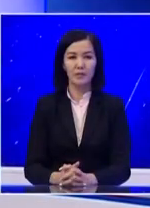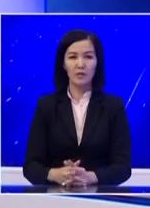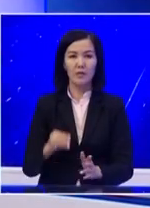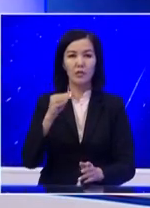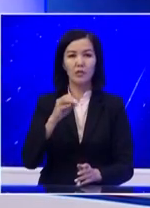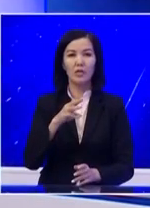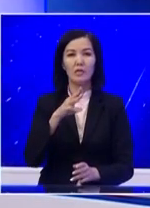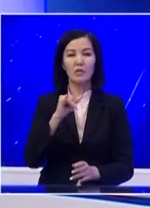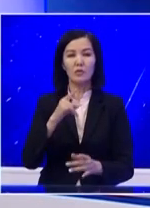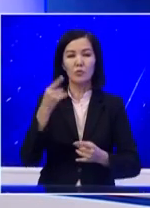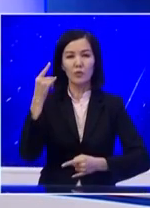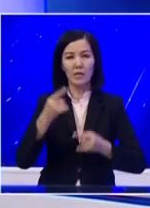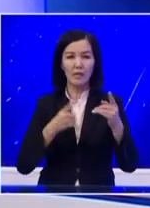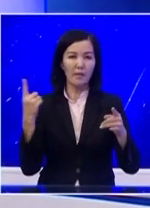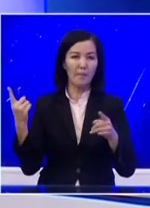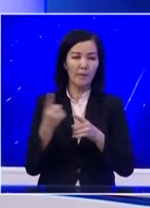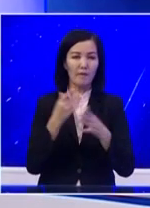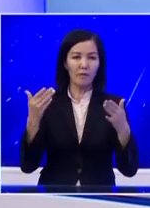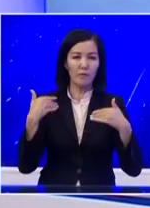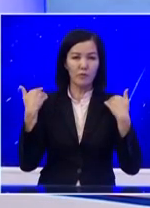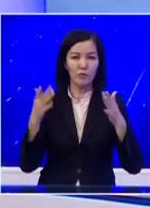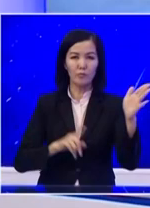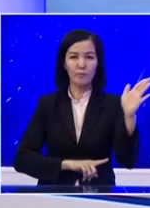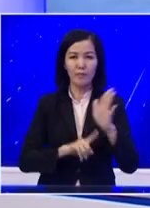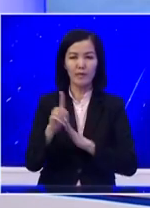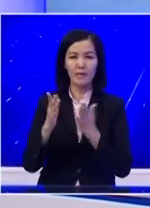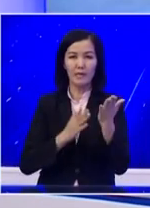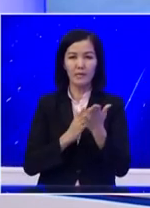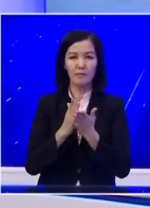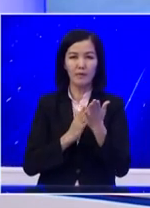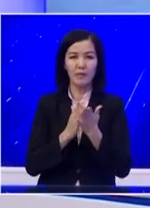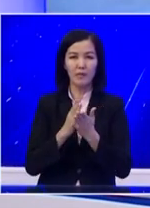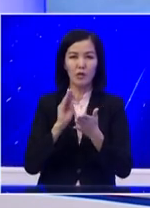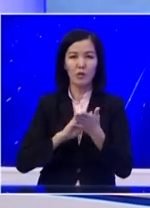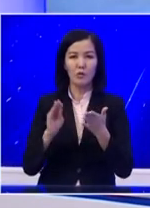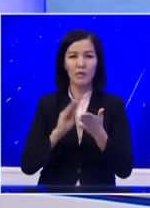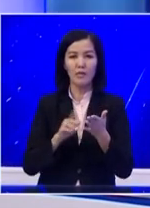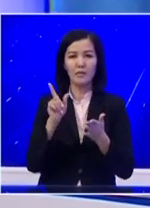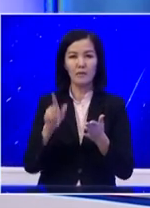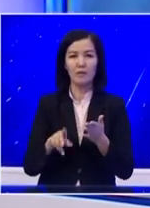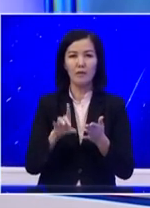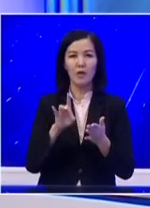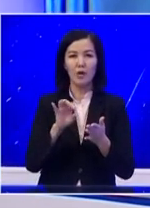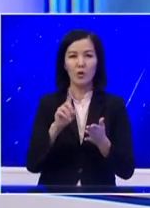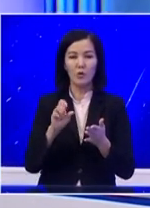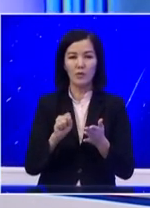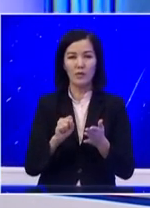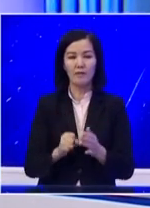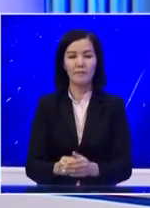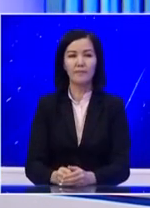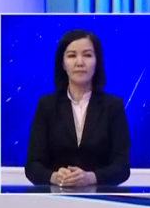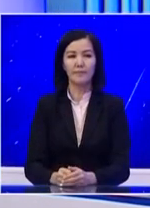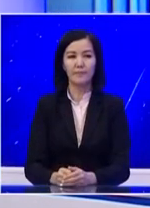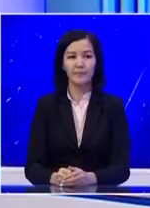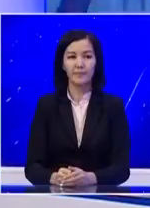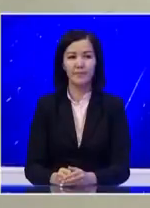Жетісу телеарнасы алғаш хабар тарата бастаған күннен бері қызмет етіп жүрген ардагер журналистердің бірі Роза Дүйсебаева.